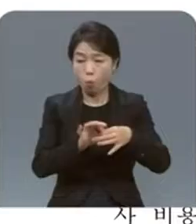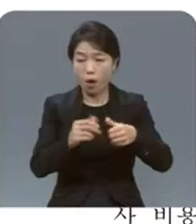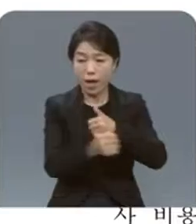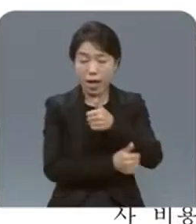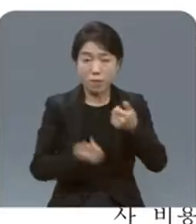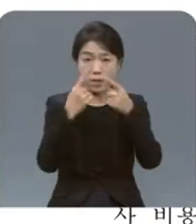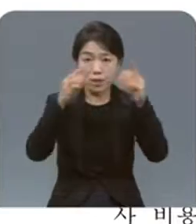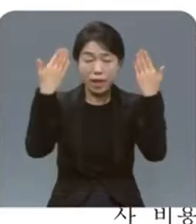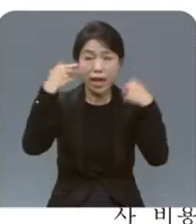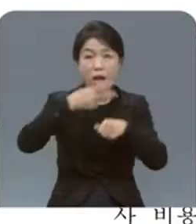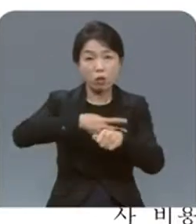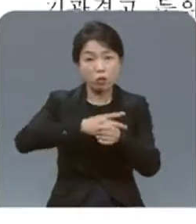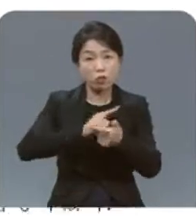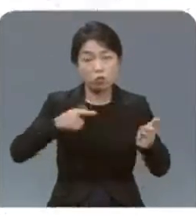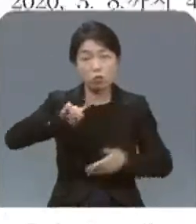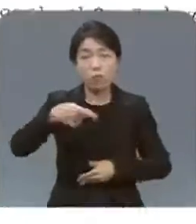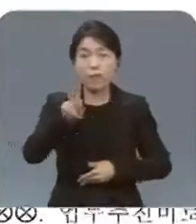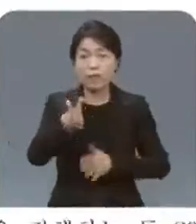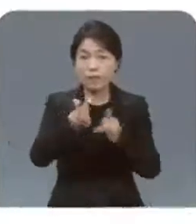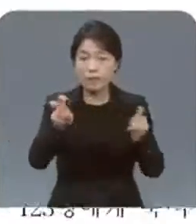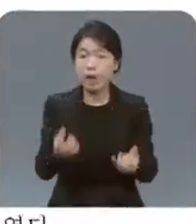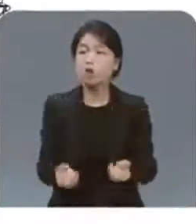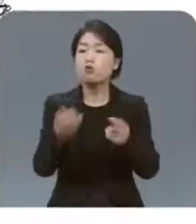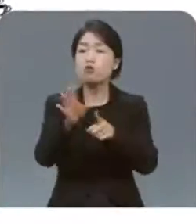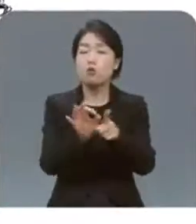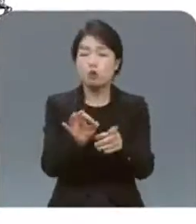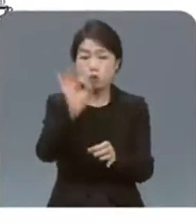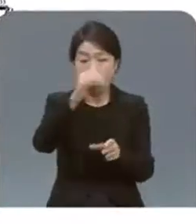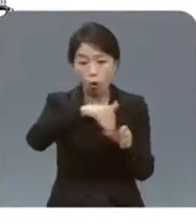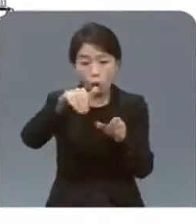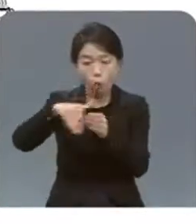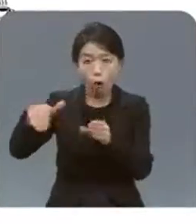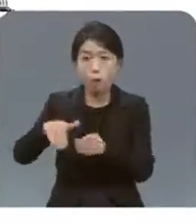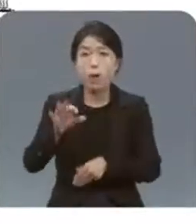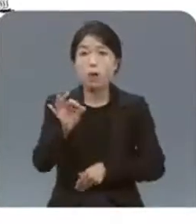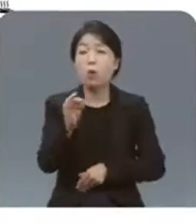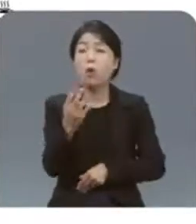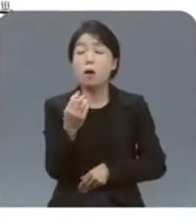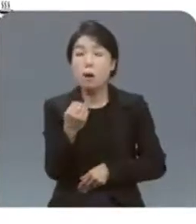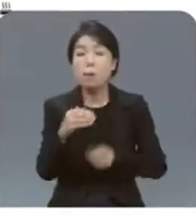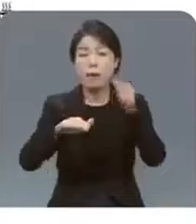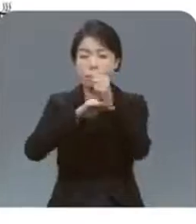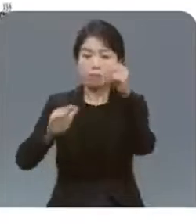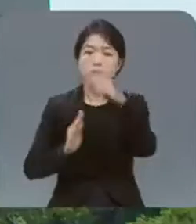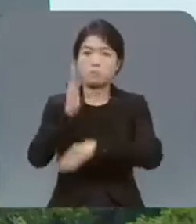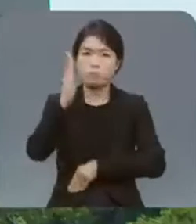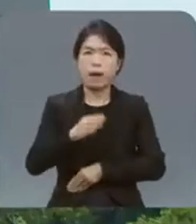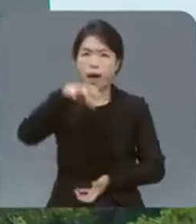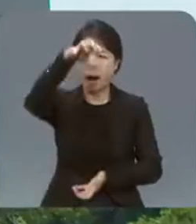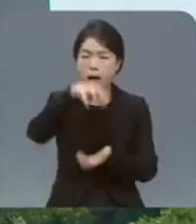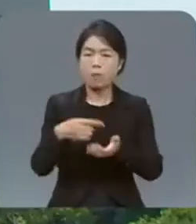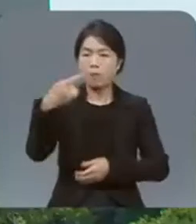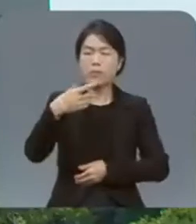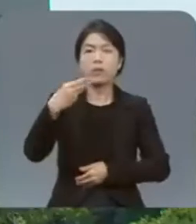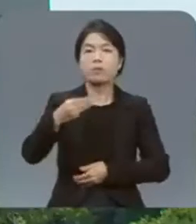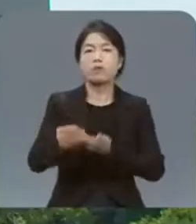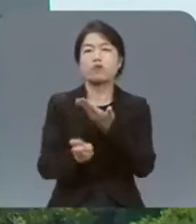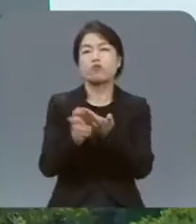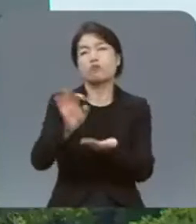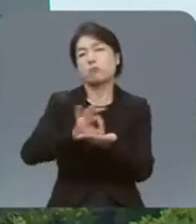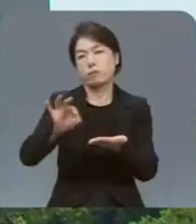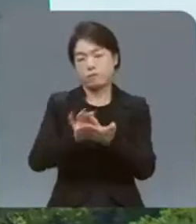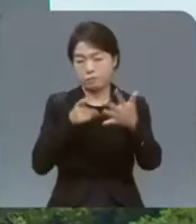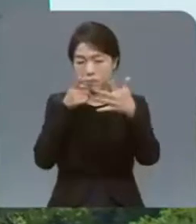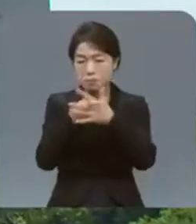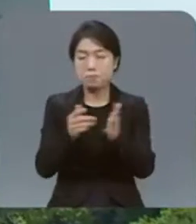대학교수 등 120여 명에게 경조사비 를 보내고 금액도 기준 을 촉구하는 등 천만 원에 달하는 업무추진비를 부당 집행한 것으로